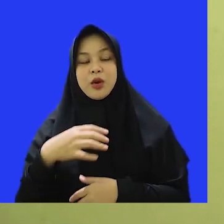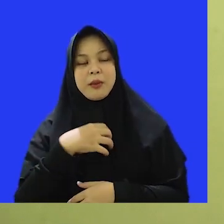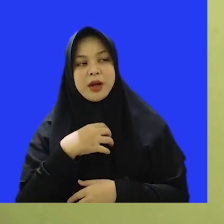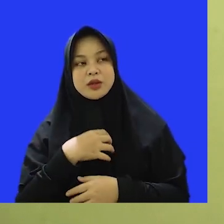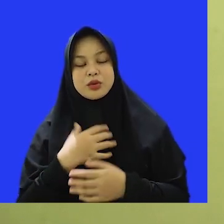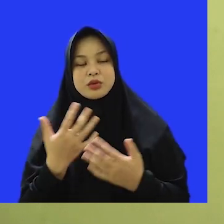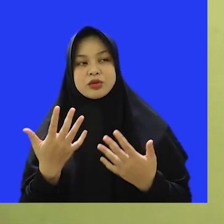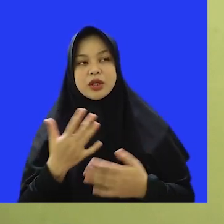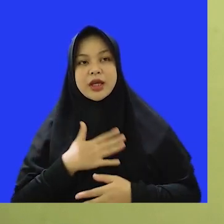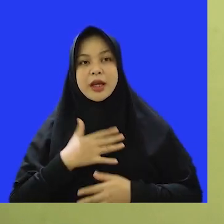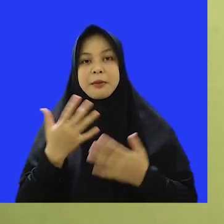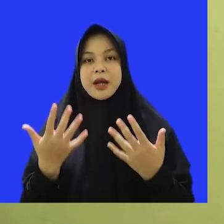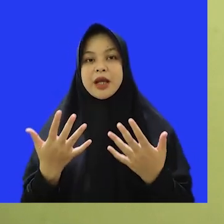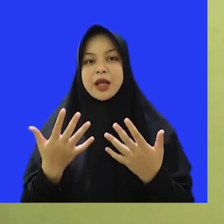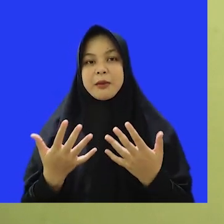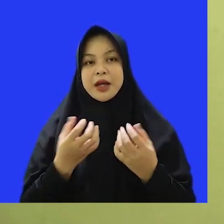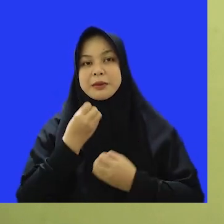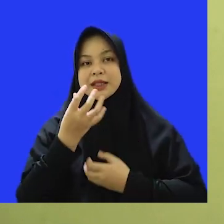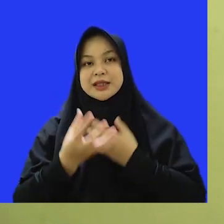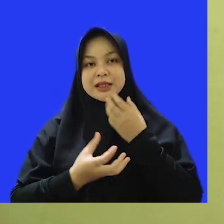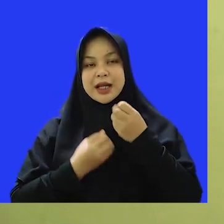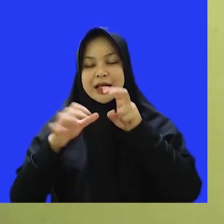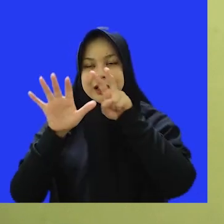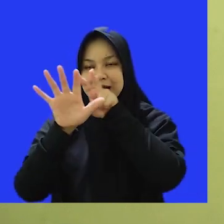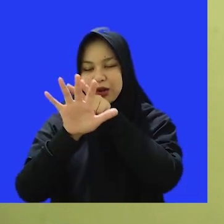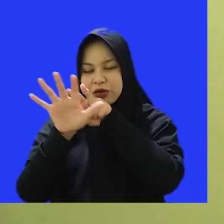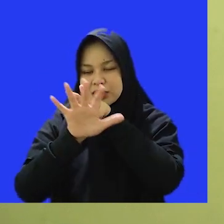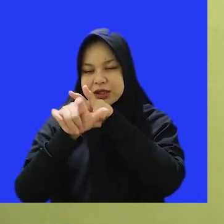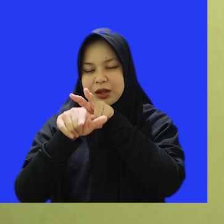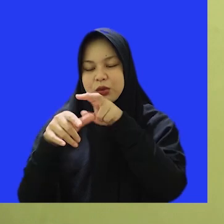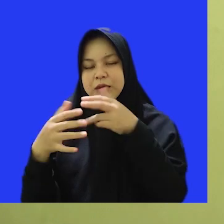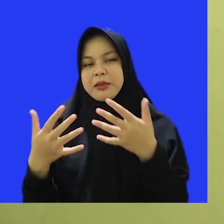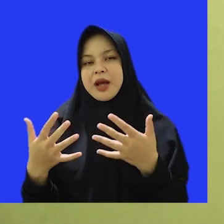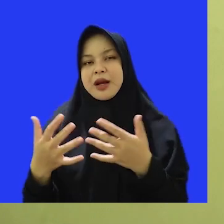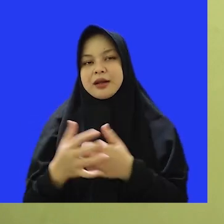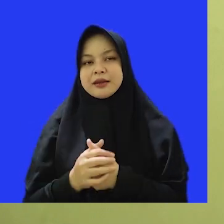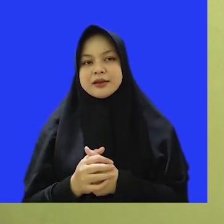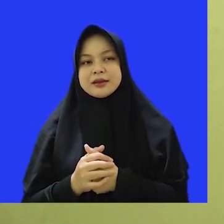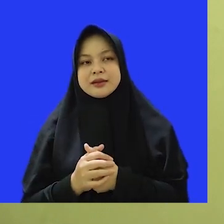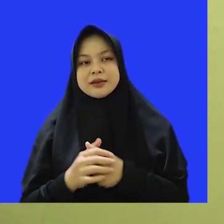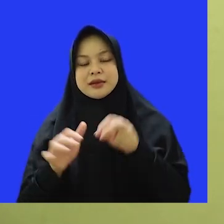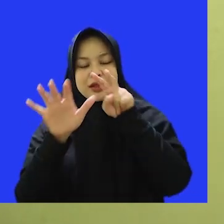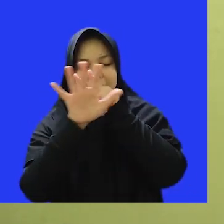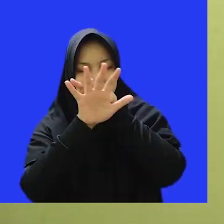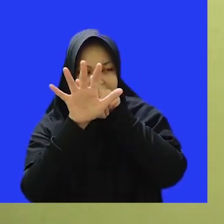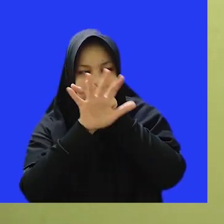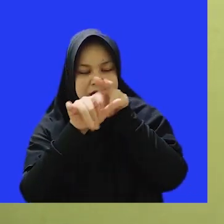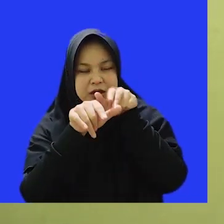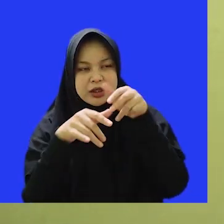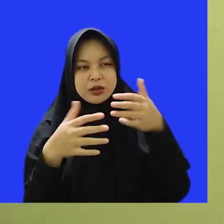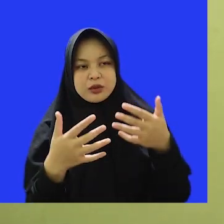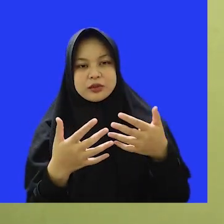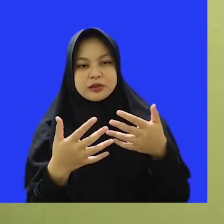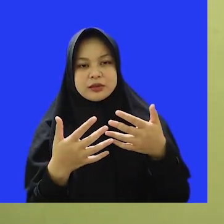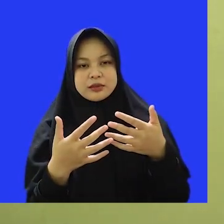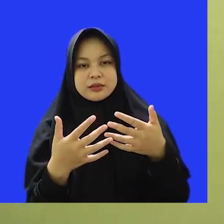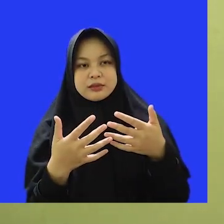sih, Pak. Loh, maksud saya, Ya, bagaimana menjelaskan low vision itu? low vision itu